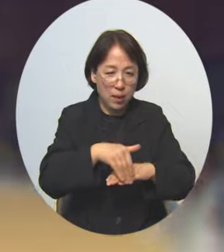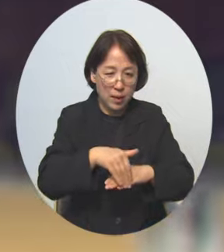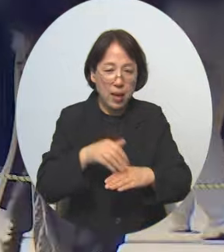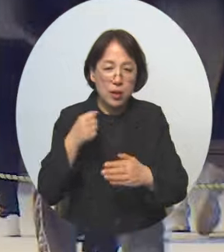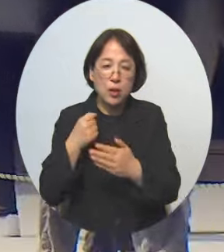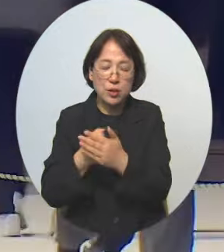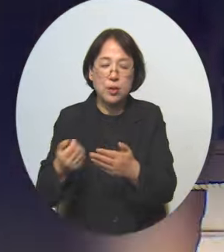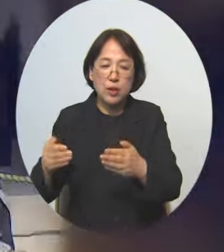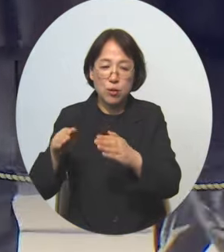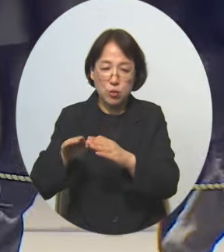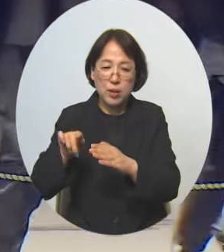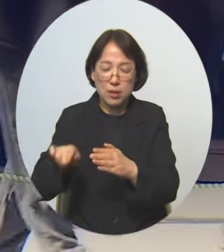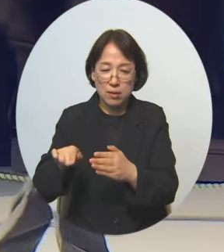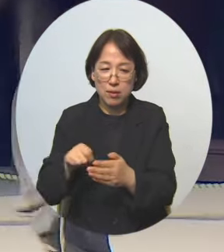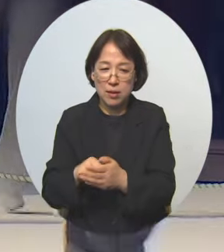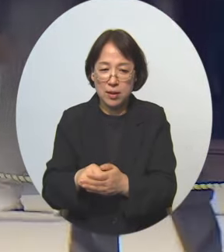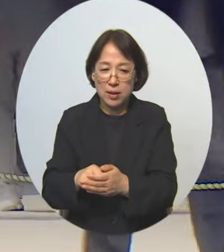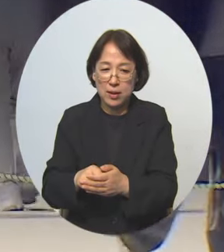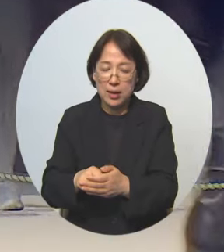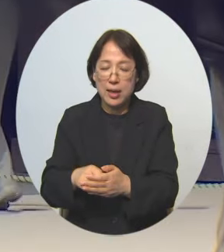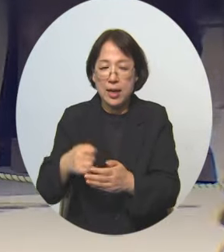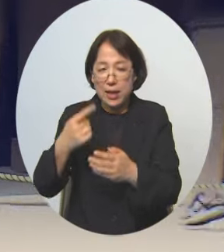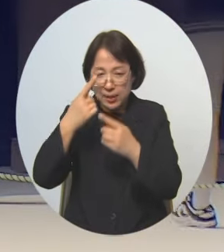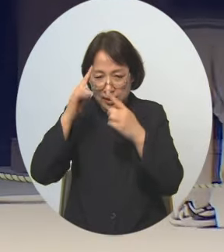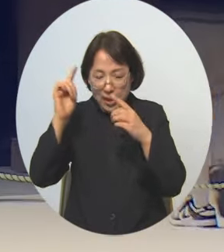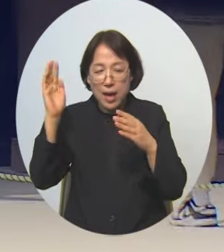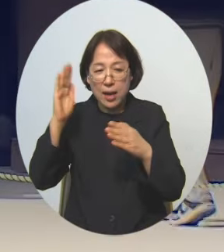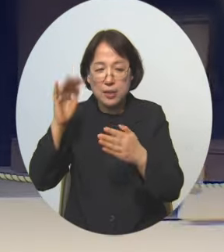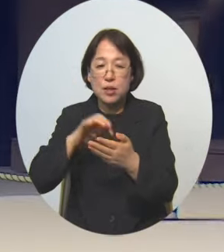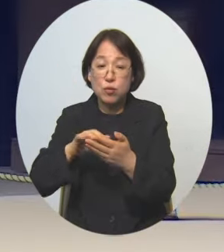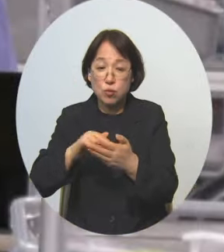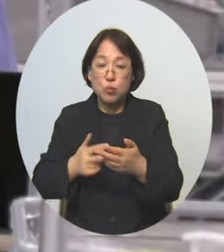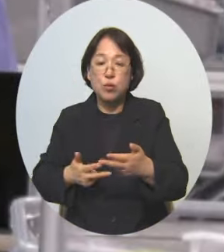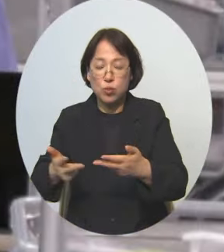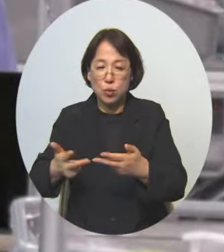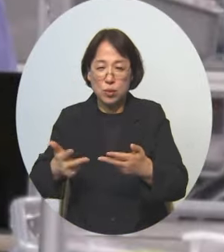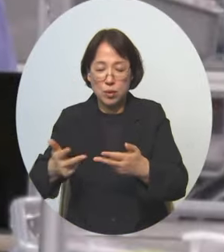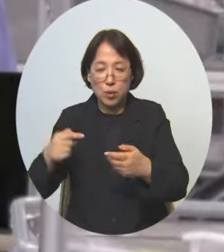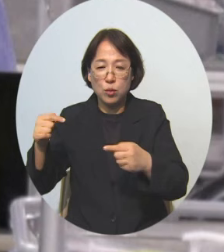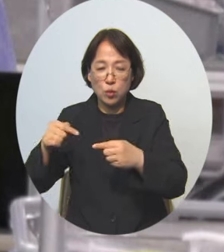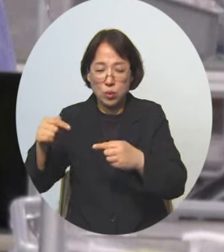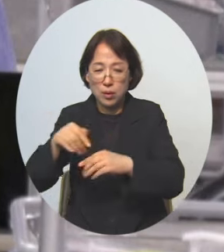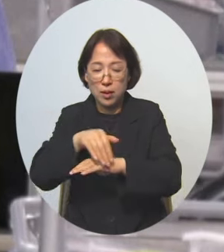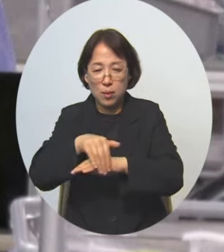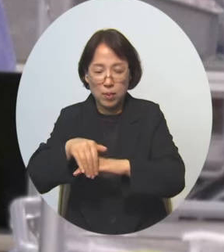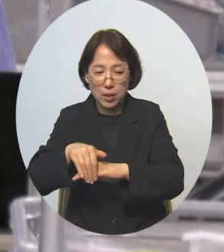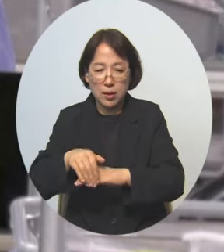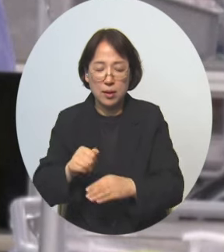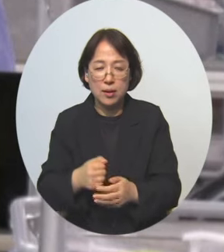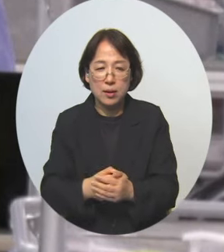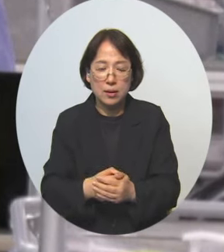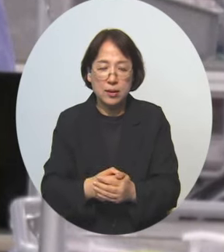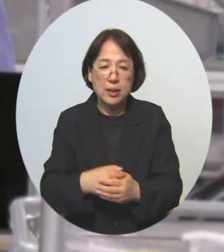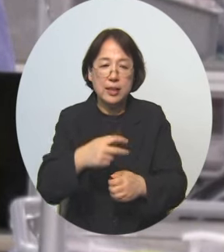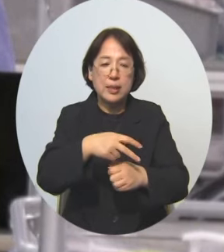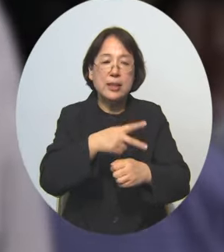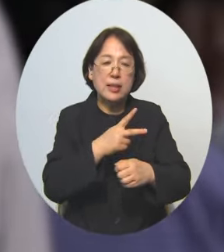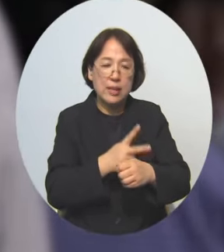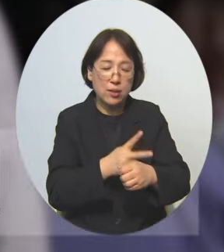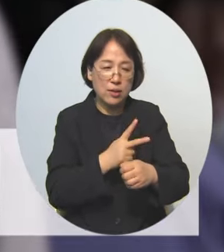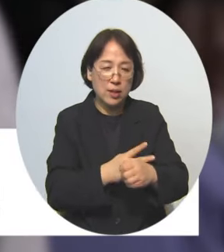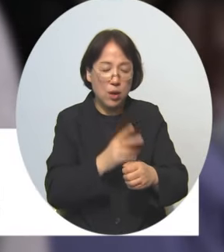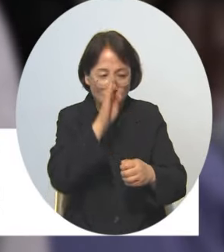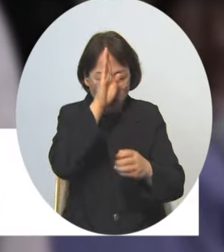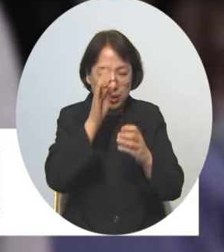바탕으로 의대 정원 조정을 포함한 수급정책을 논의하는 겁니다. 의사결정기구에는 의료계와 환자 대표 등도